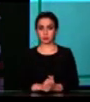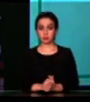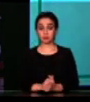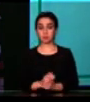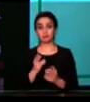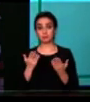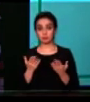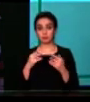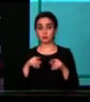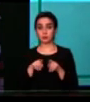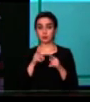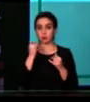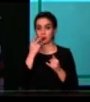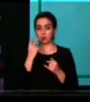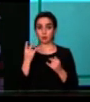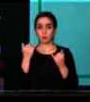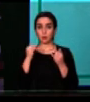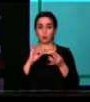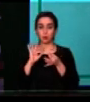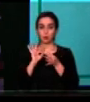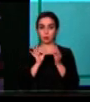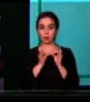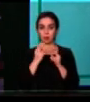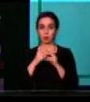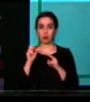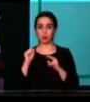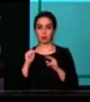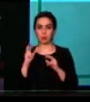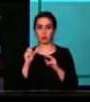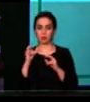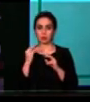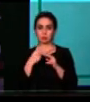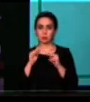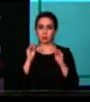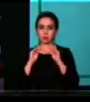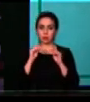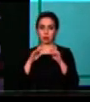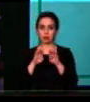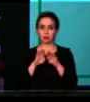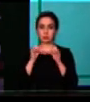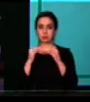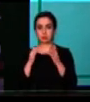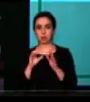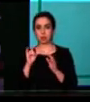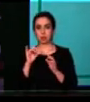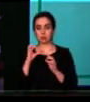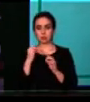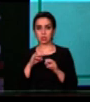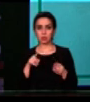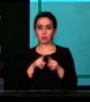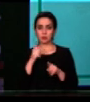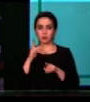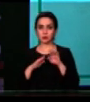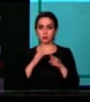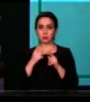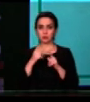Итак, давайте рассмотрим более подробно алгоритм создания открытого и закрытого ключа по методу RSA. На первом шаге